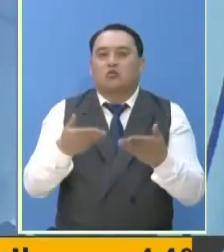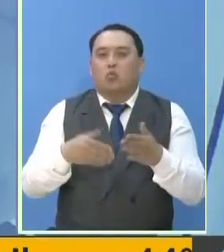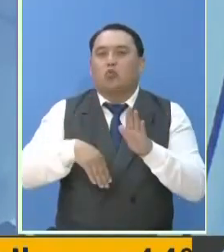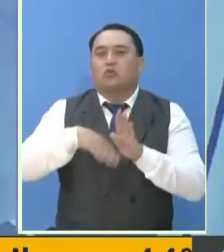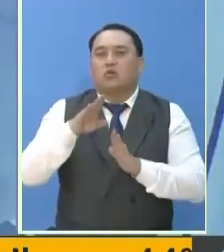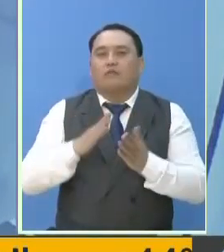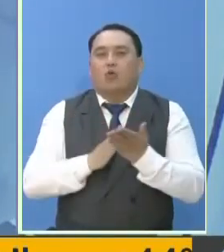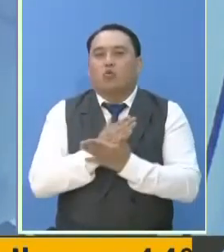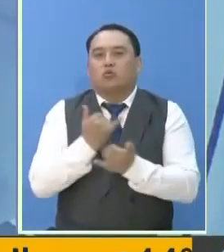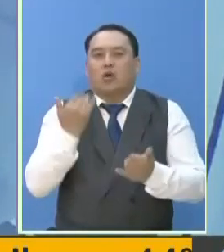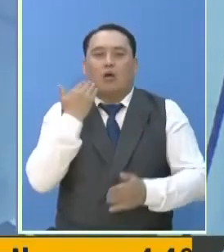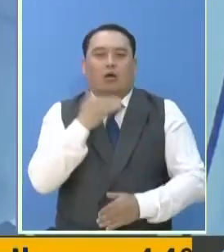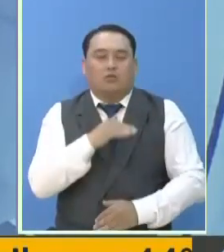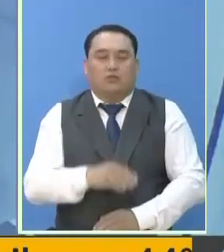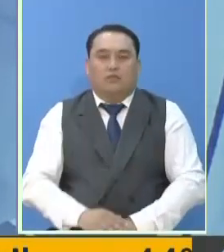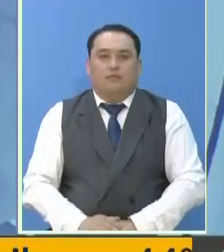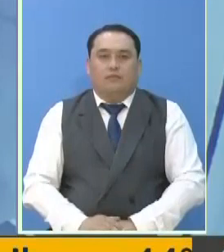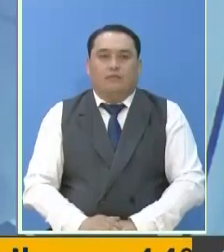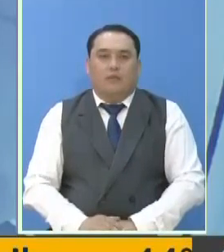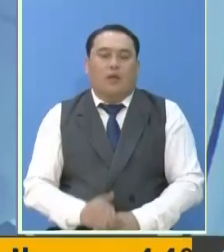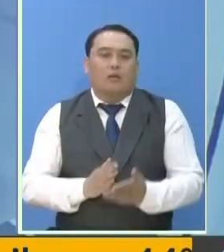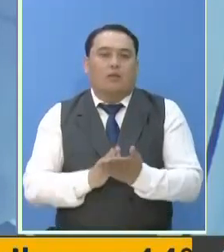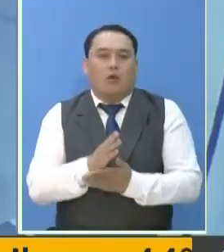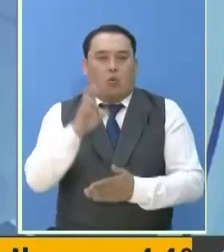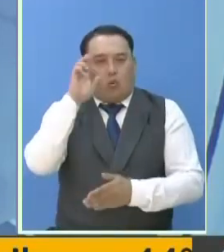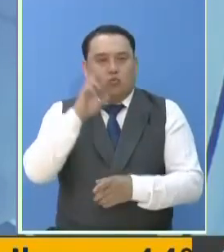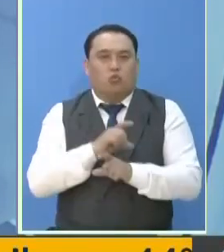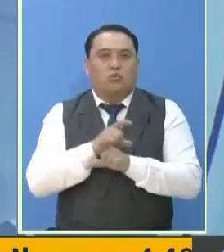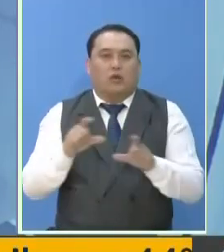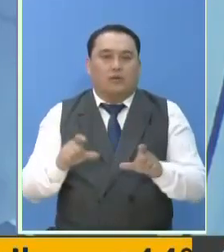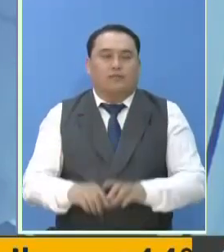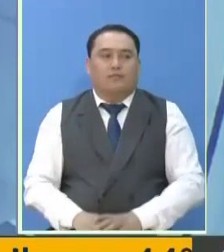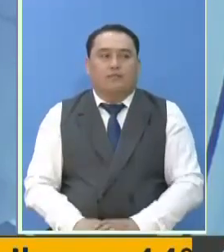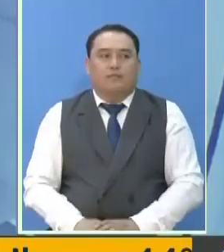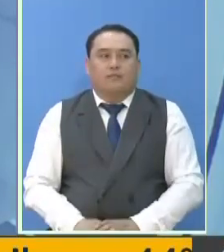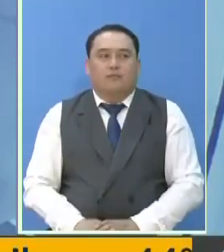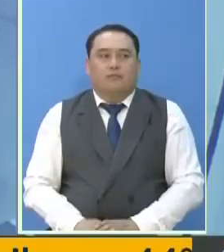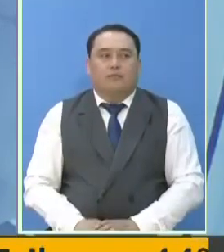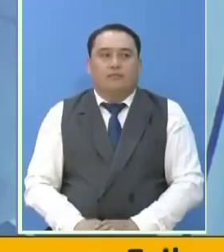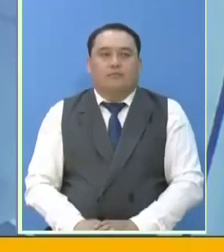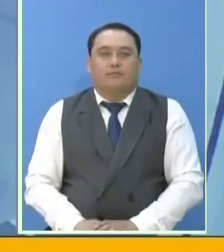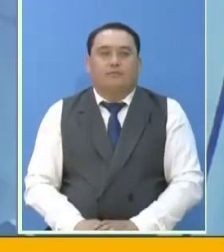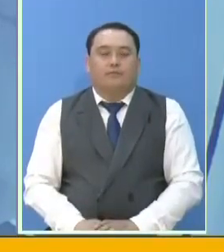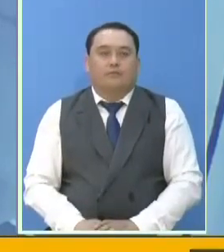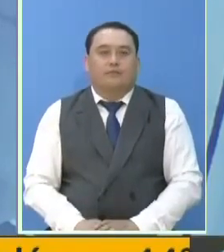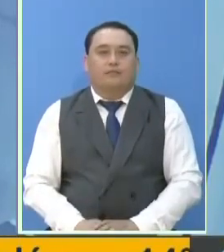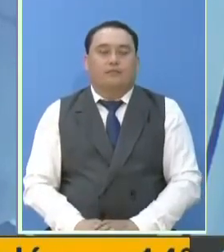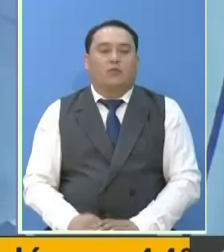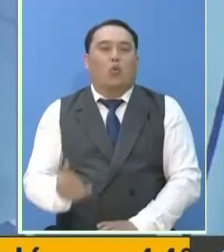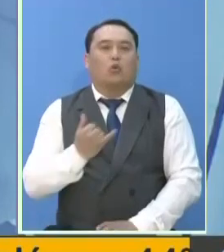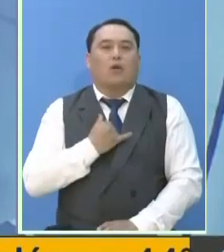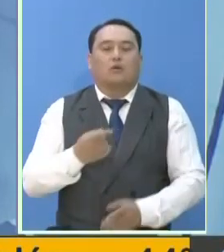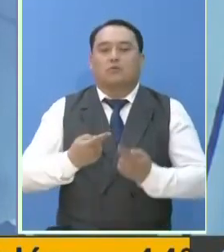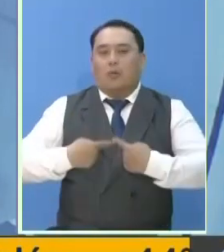улучшению качества оказываемых государственных услуг. Это по направлению госуслуг. По направлению, вы же знаете, что у нас при